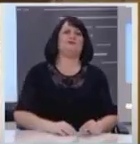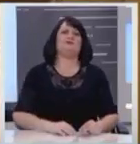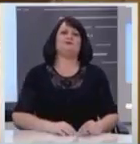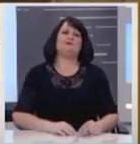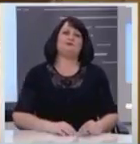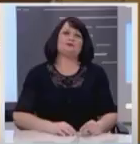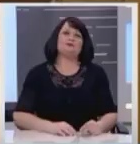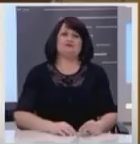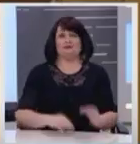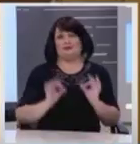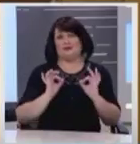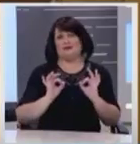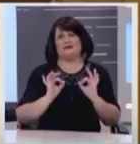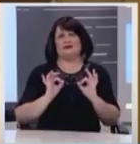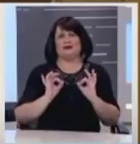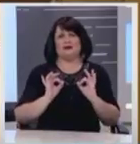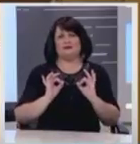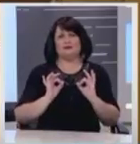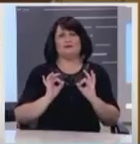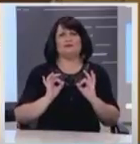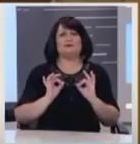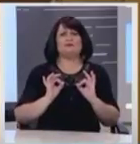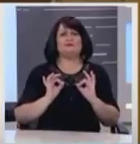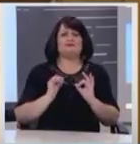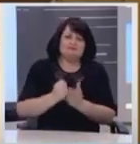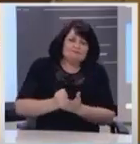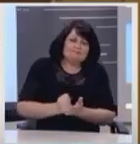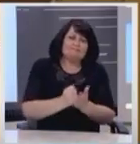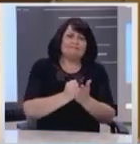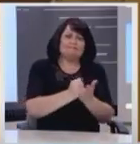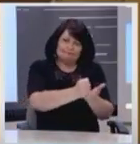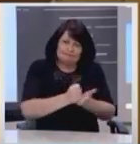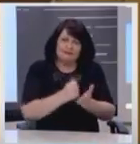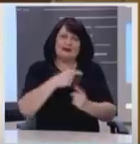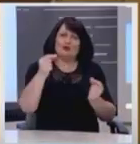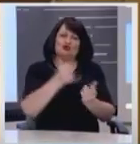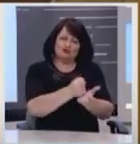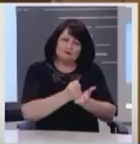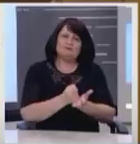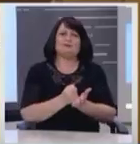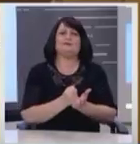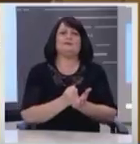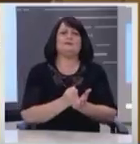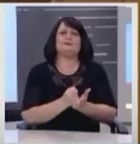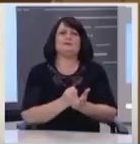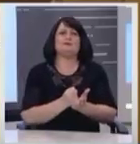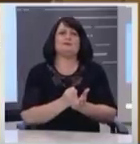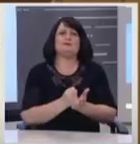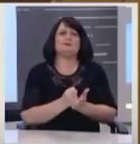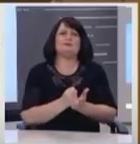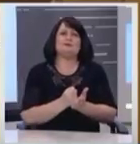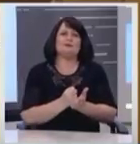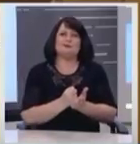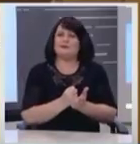Αφορά ασφαλώς και την στήριξη της Κυπριακής Δημοκρατίας στην άσκηση